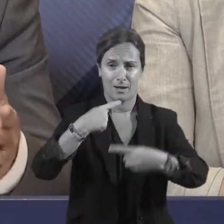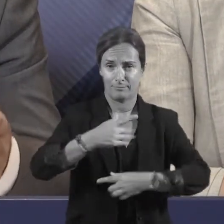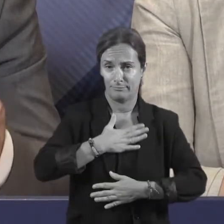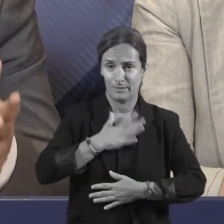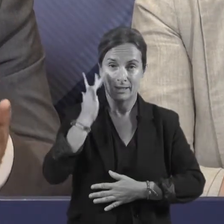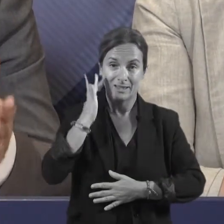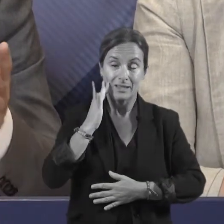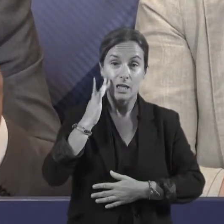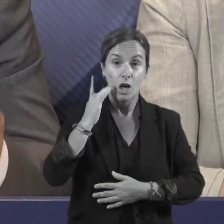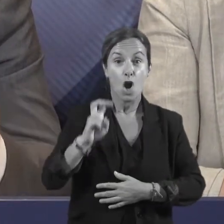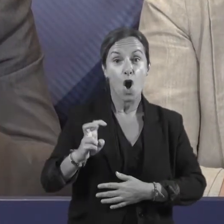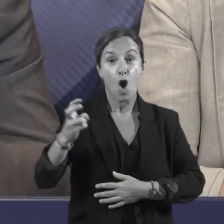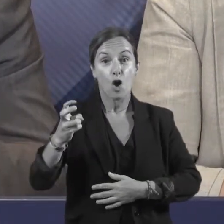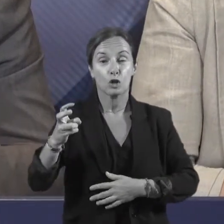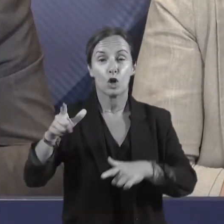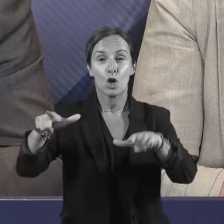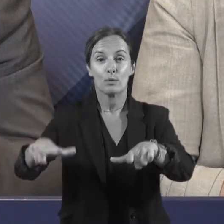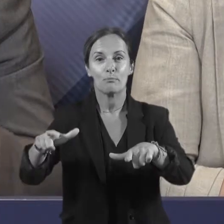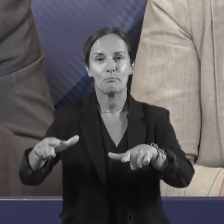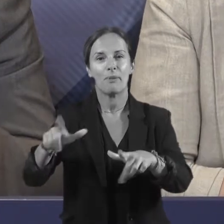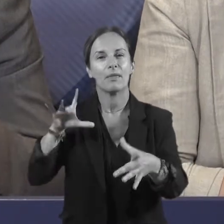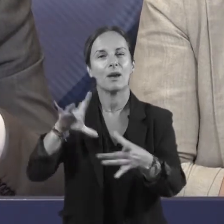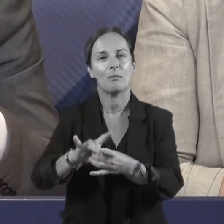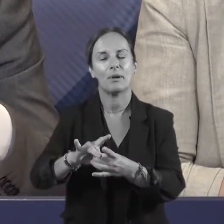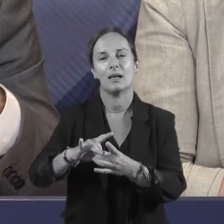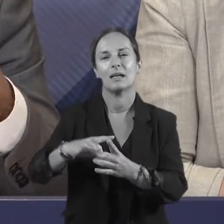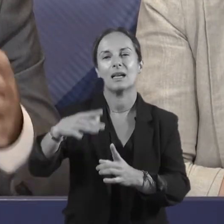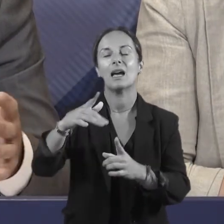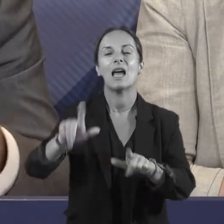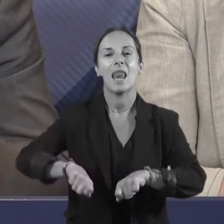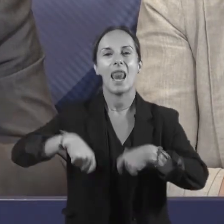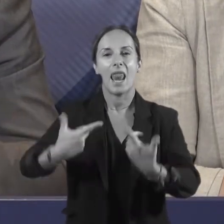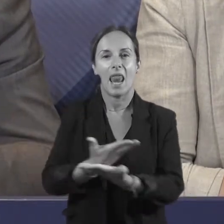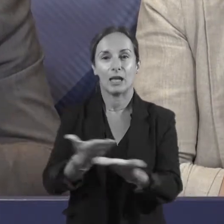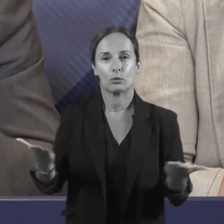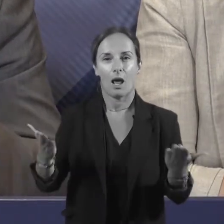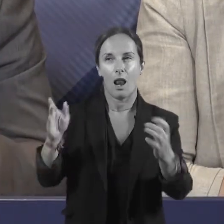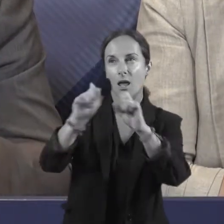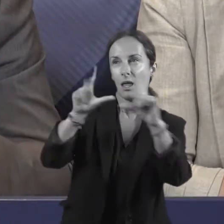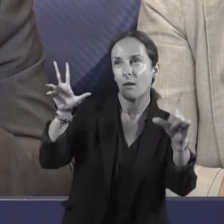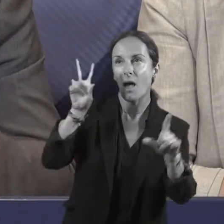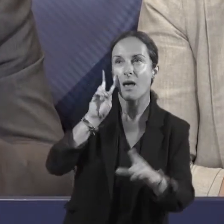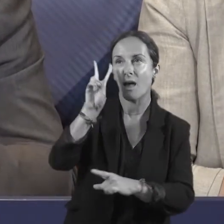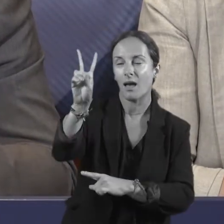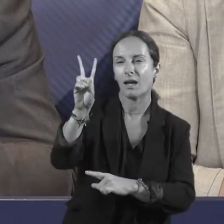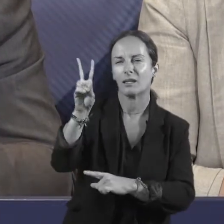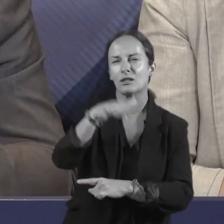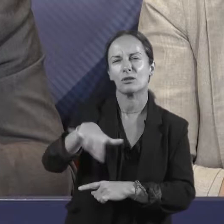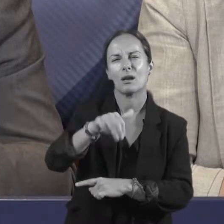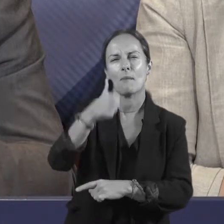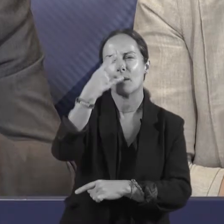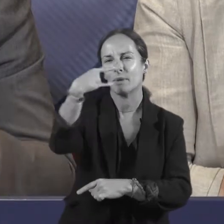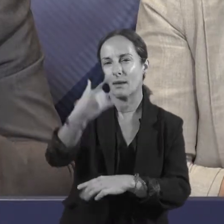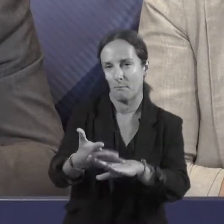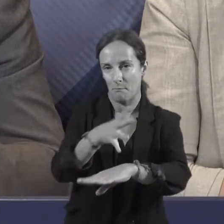Un altre que té a veure amb l'entorn natural, on hi haurà imatges i vídeos dels llocs més icònics de Mallorca.